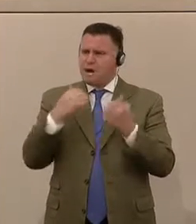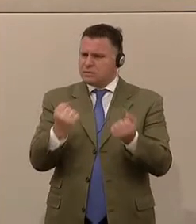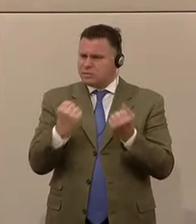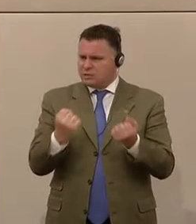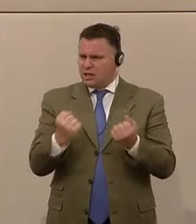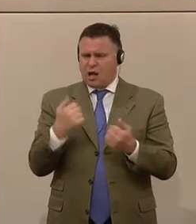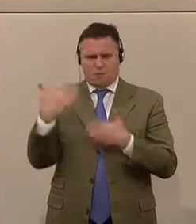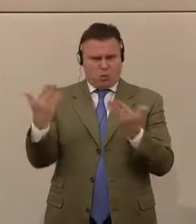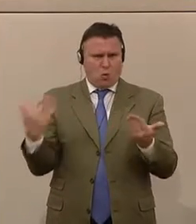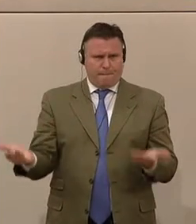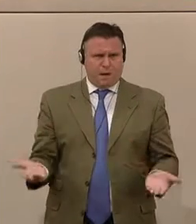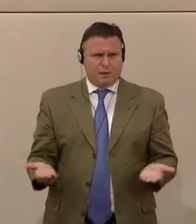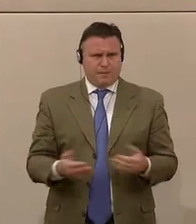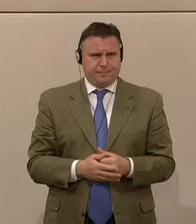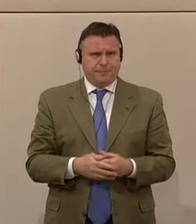Sicherheit.